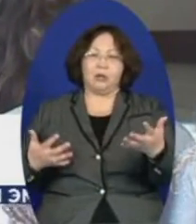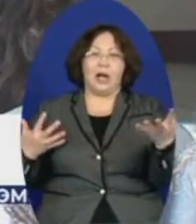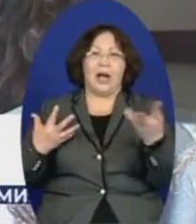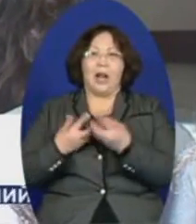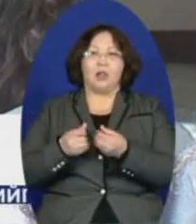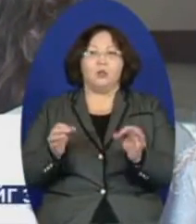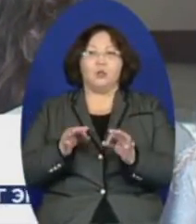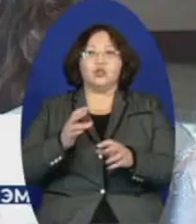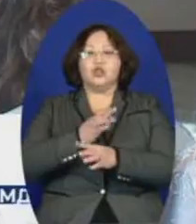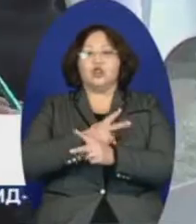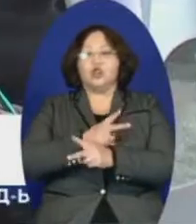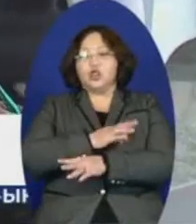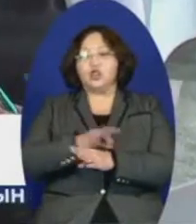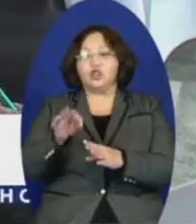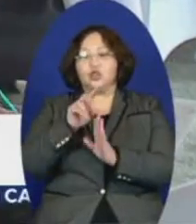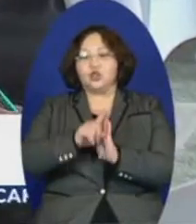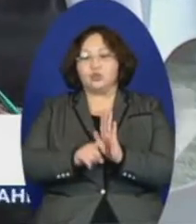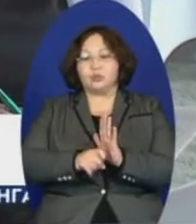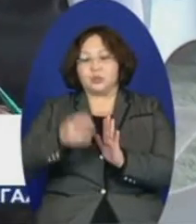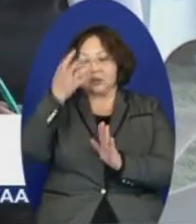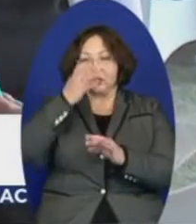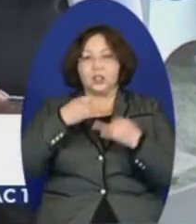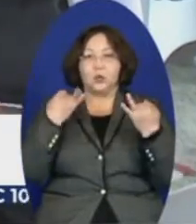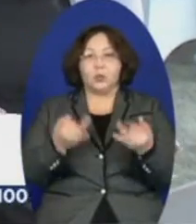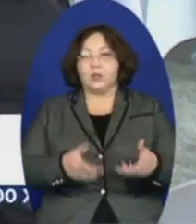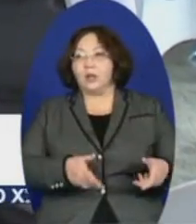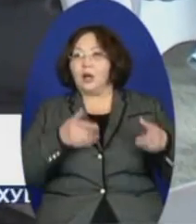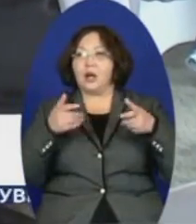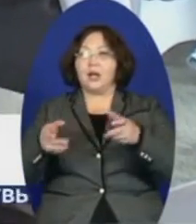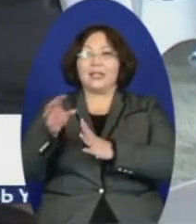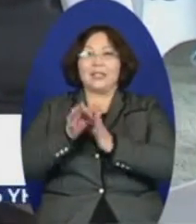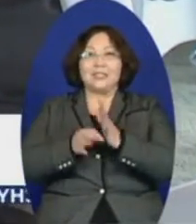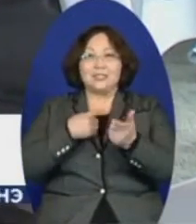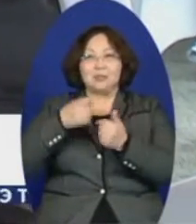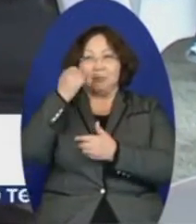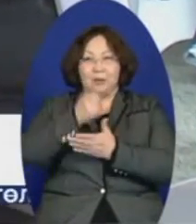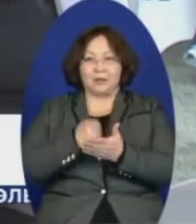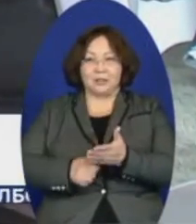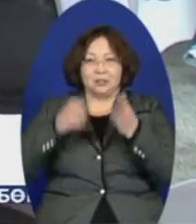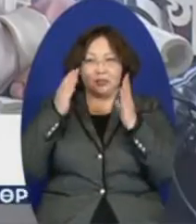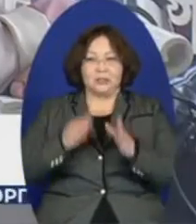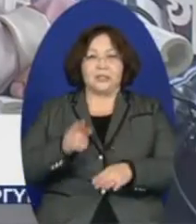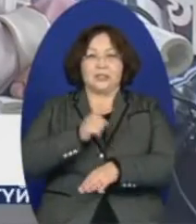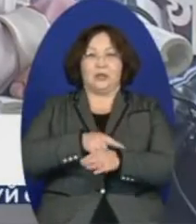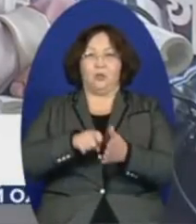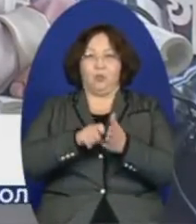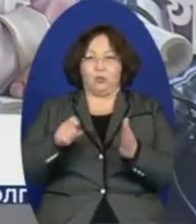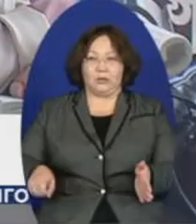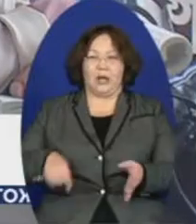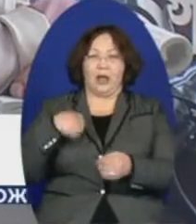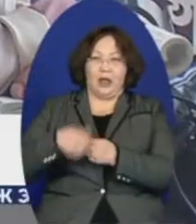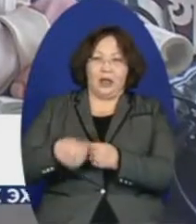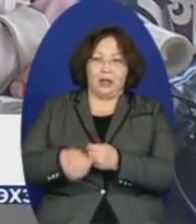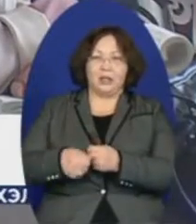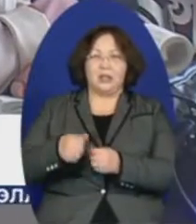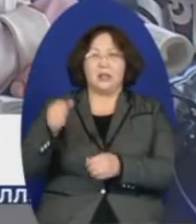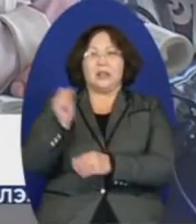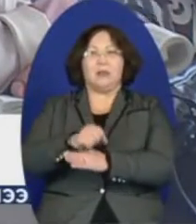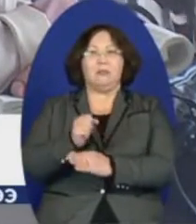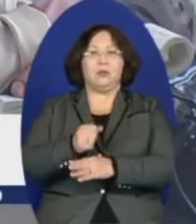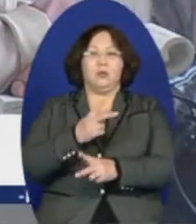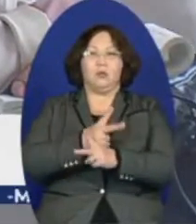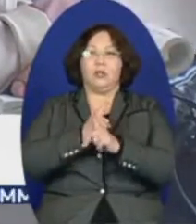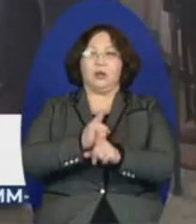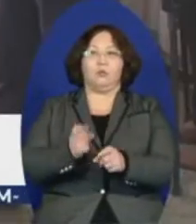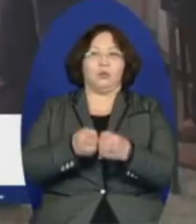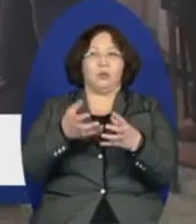төсөл хөтөлбөрийг засгийн газар улсын хурлаар хэлэлцэн баталдаг тогтолцоон шилжснээр цаг хугацаа хөрөнгө мөнгө үрсэн хэрэгждэггүй хууль нэгээр нэмэгдэнэ гэдгийг хэлж